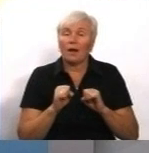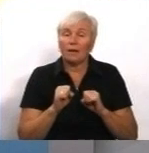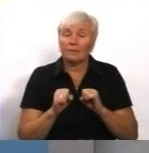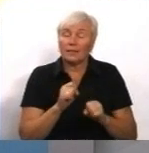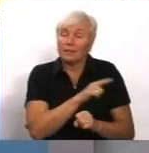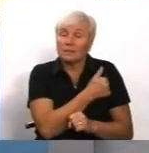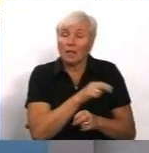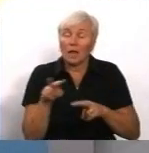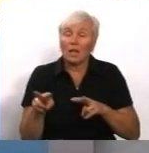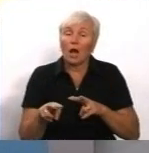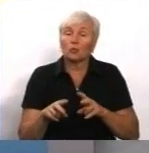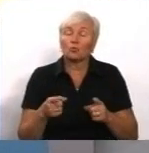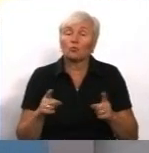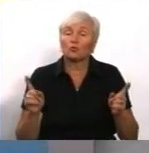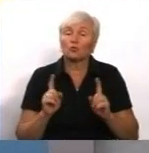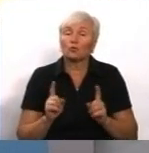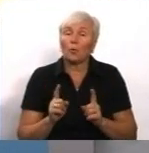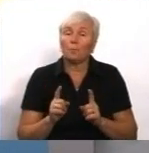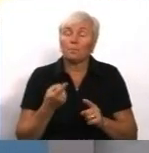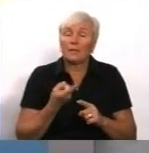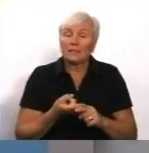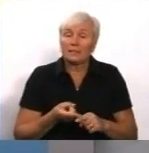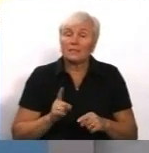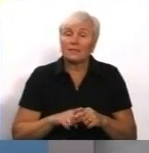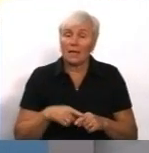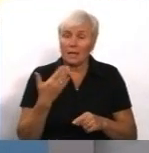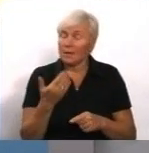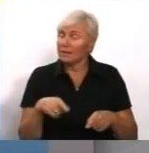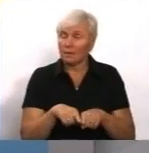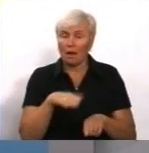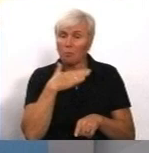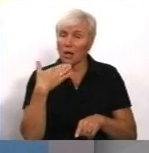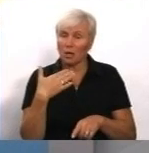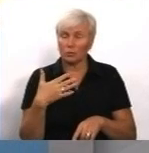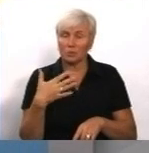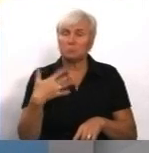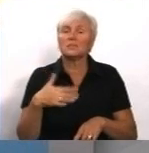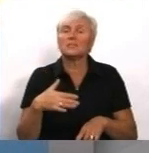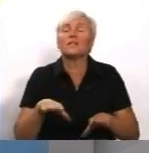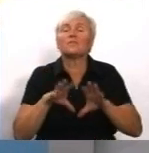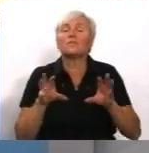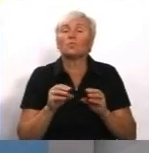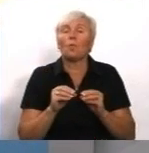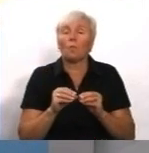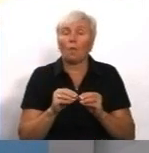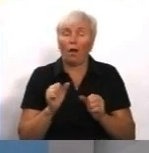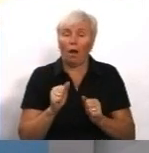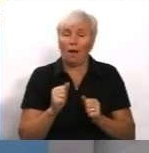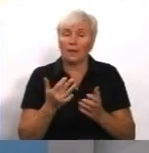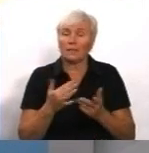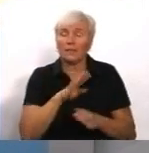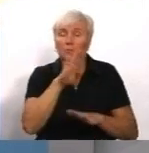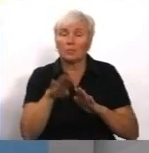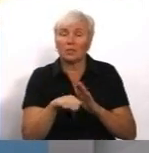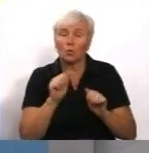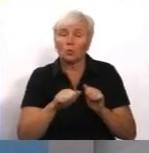нагляду, тому що це їх не так багато, їх 50 всього, а скільки підконтрольних об'єктів, якщо в